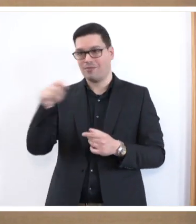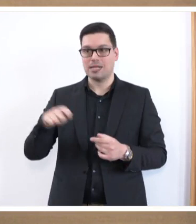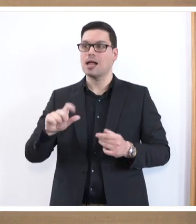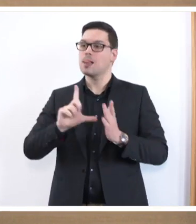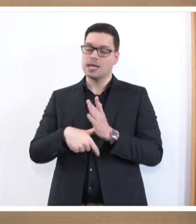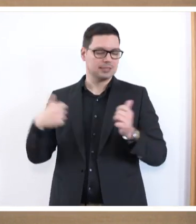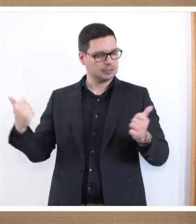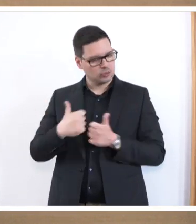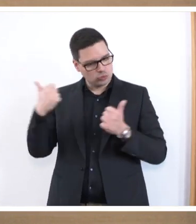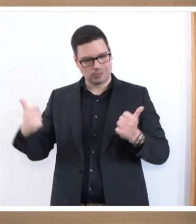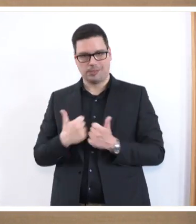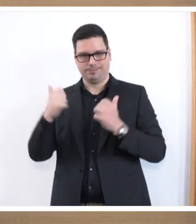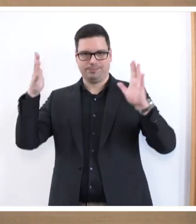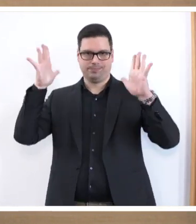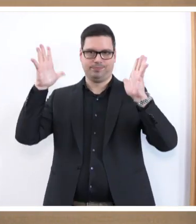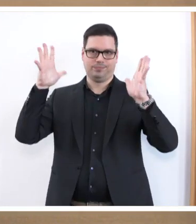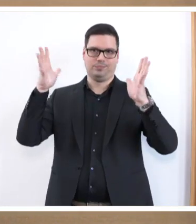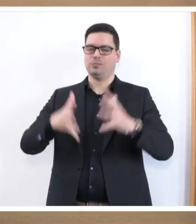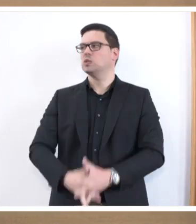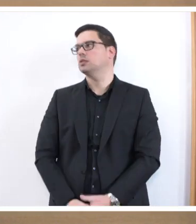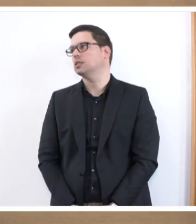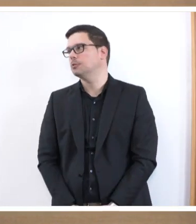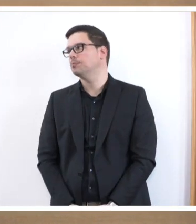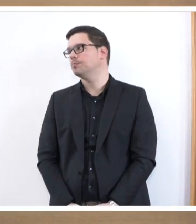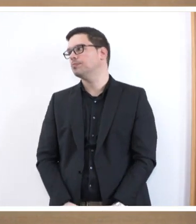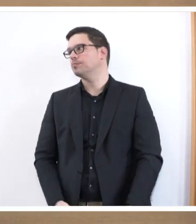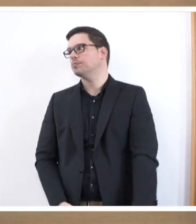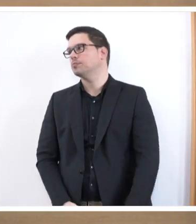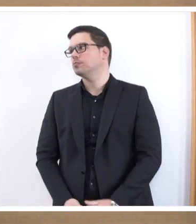leisten Großartiges, liebe Kolleginnen und Kollegen.